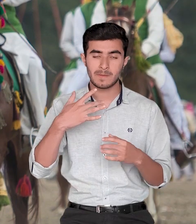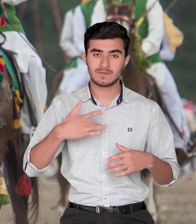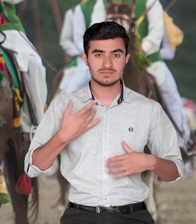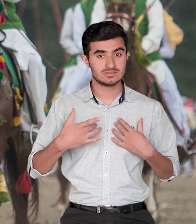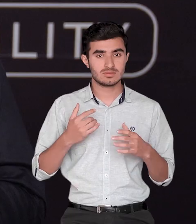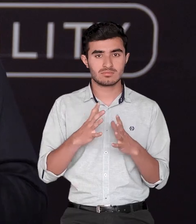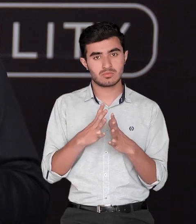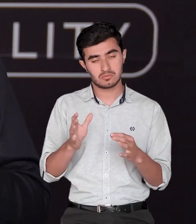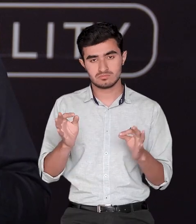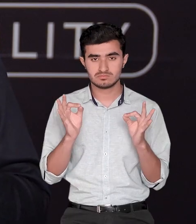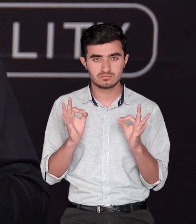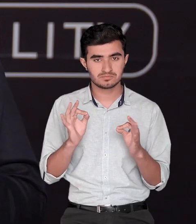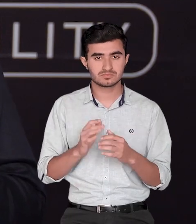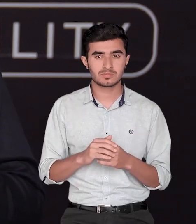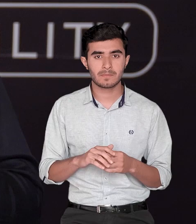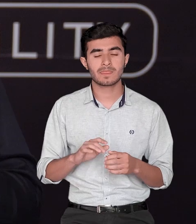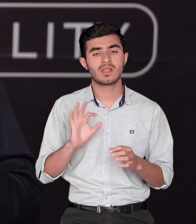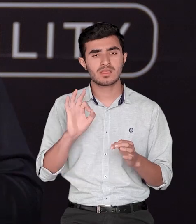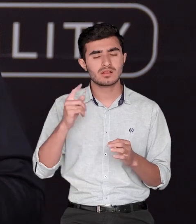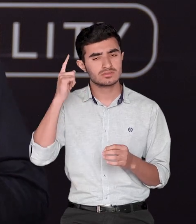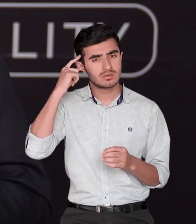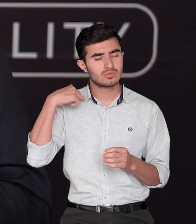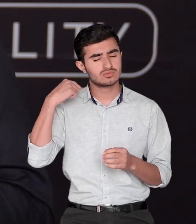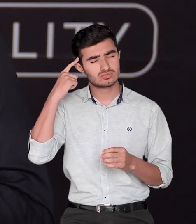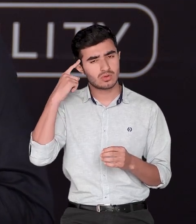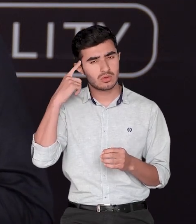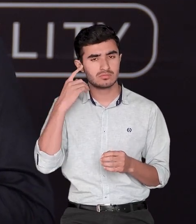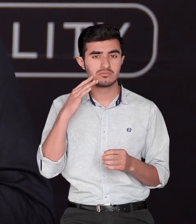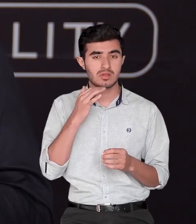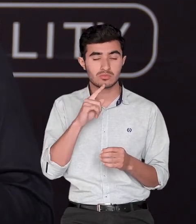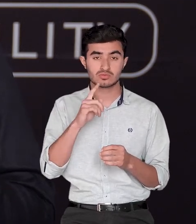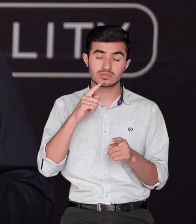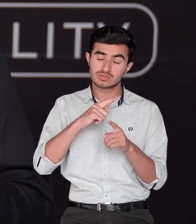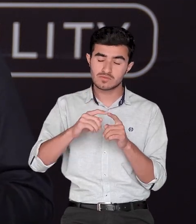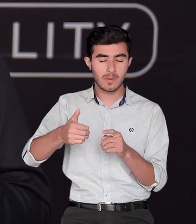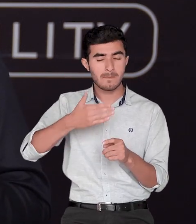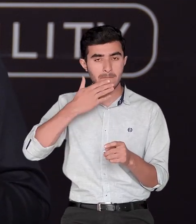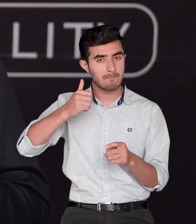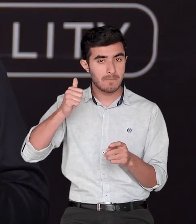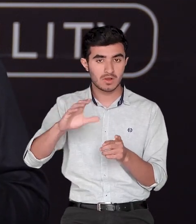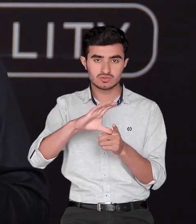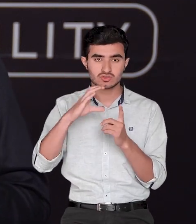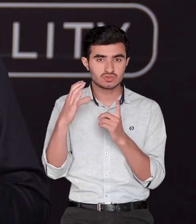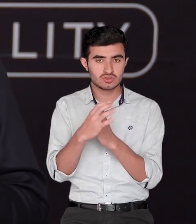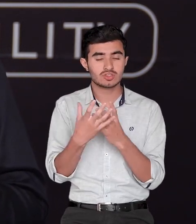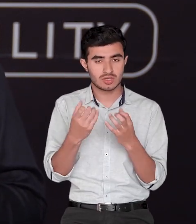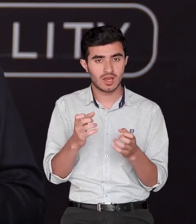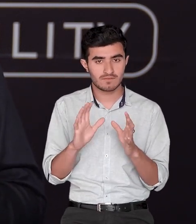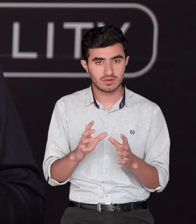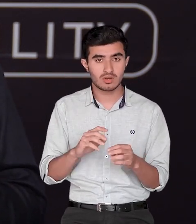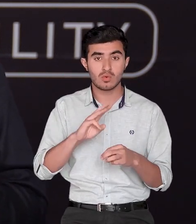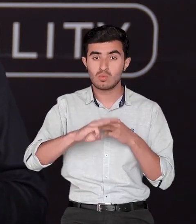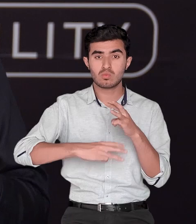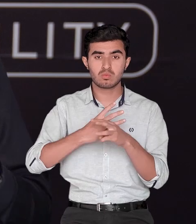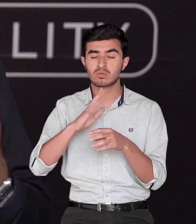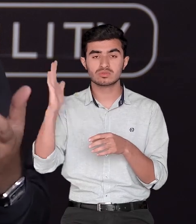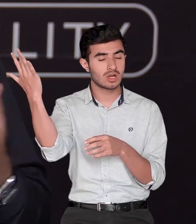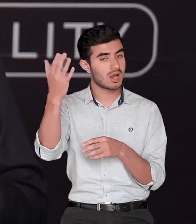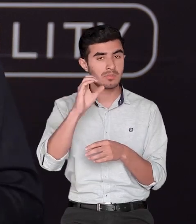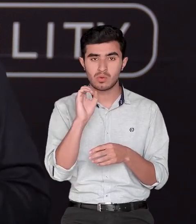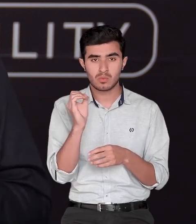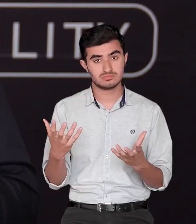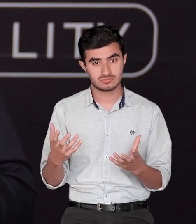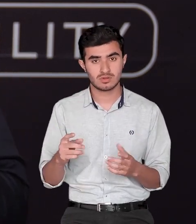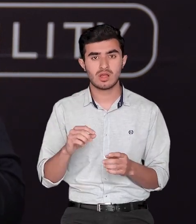एक शिवलरी, वो एक बहुत फैसिनेटिंग था मेरे लिए। तो आई जस्ट स्टार्ट के मतलब उस वक्त मैंने सोचा कि यार ये इतना